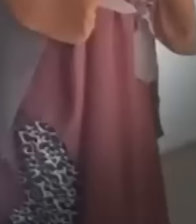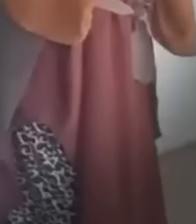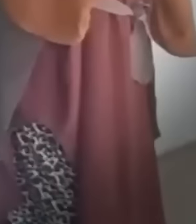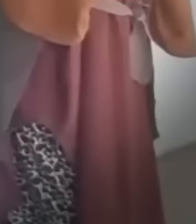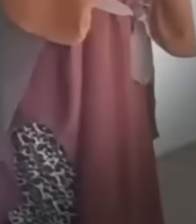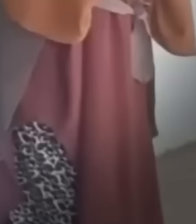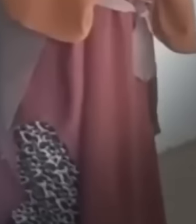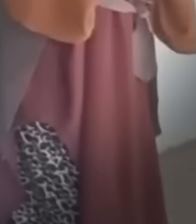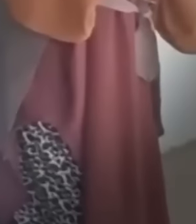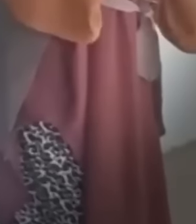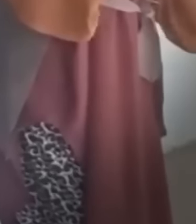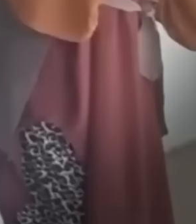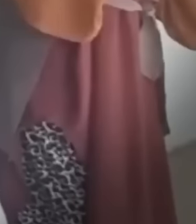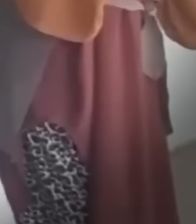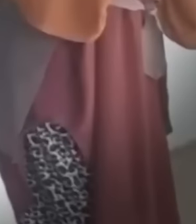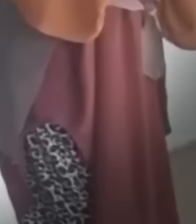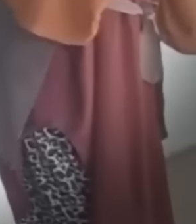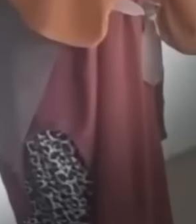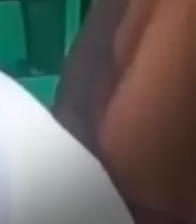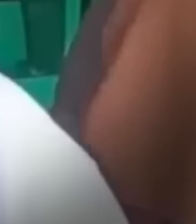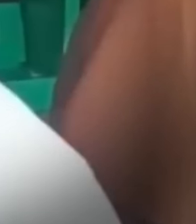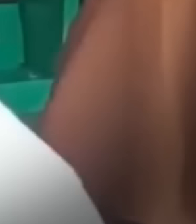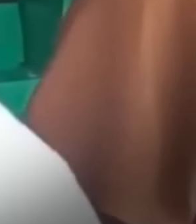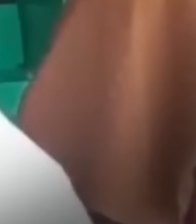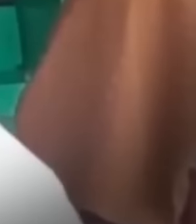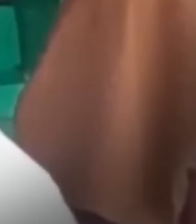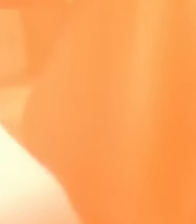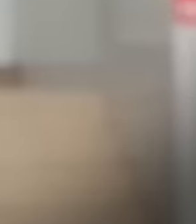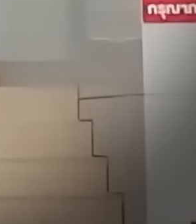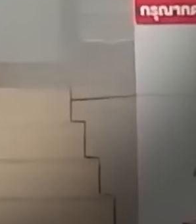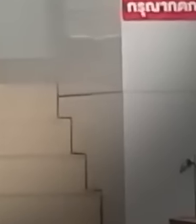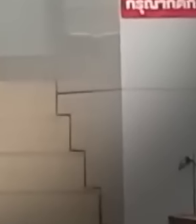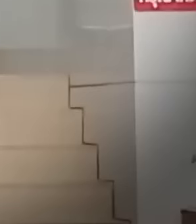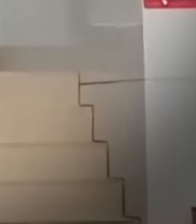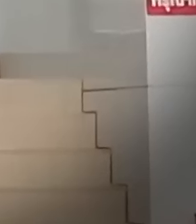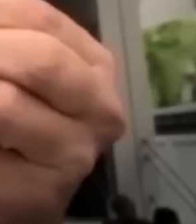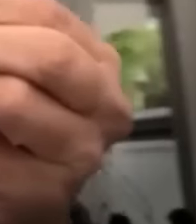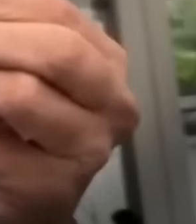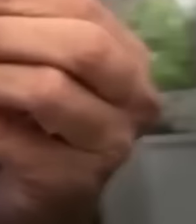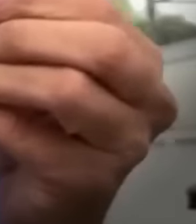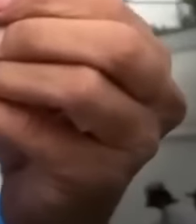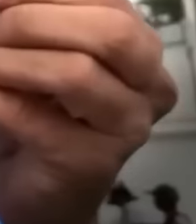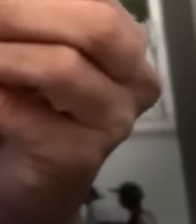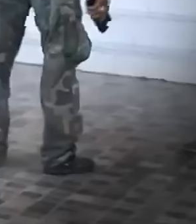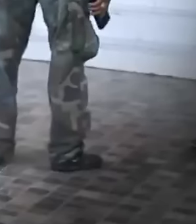ไม่ได้นอนเลยค่ะรอเงินเข้าค่ะ 11,000 ดีใจมากเลยค่ะ